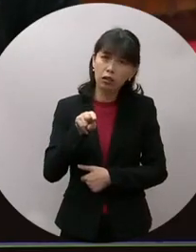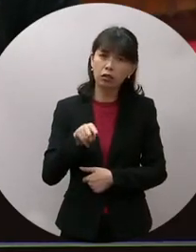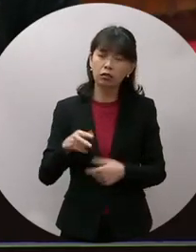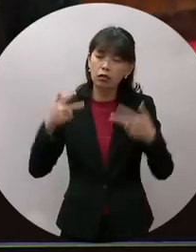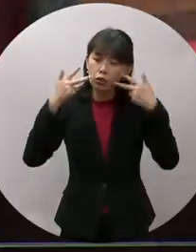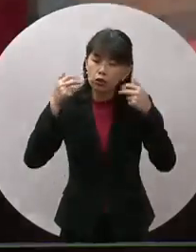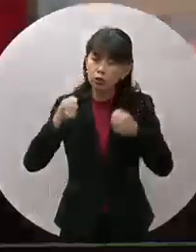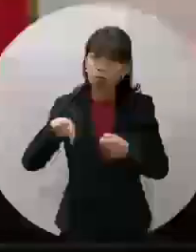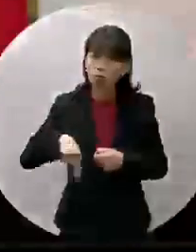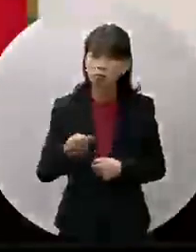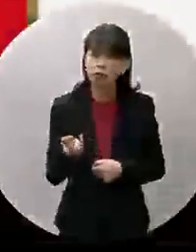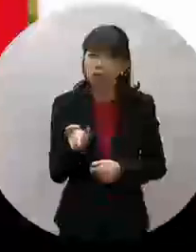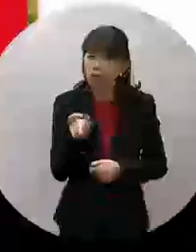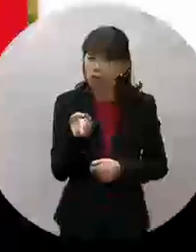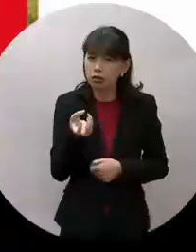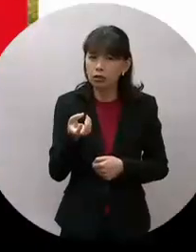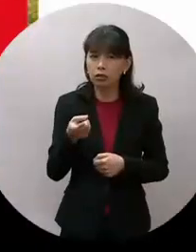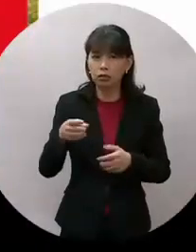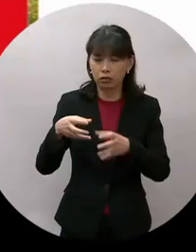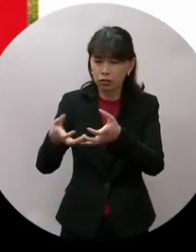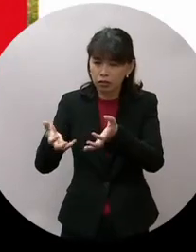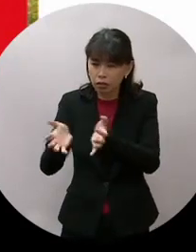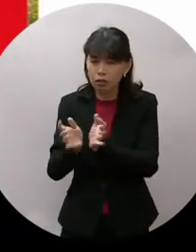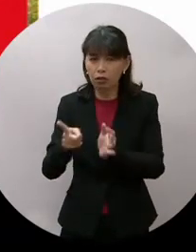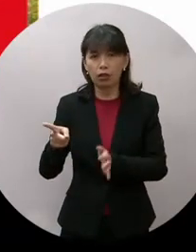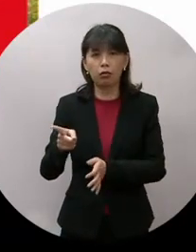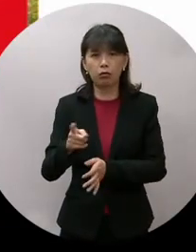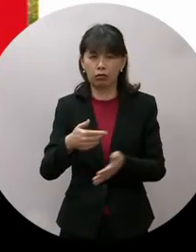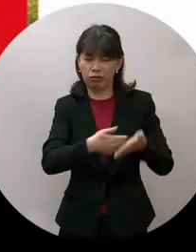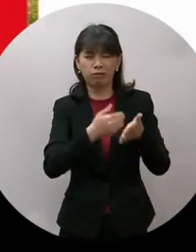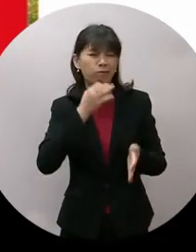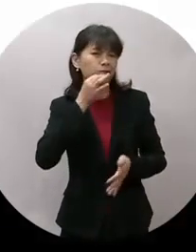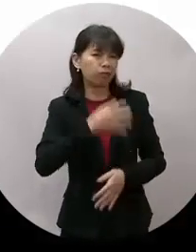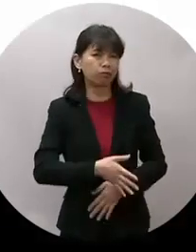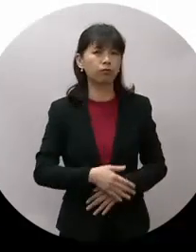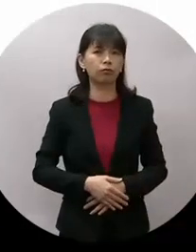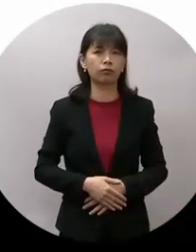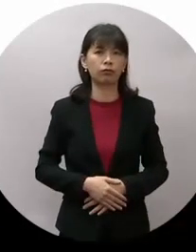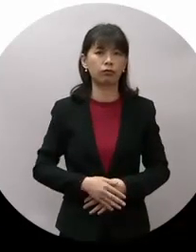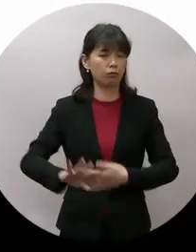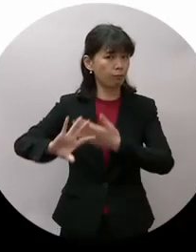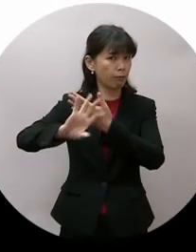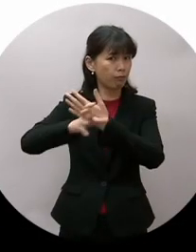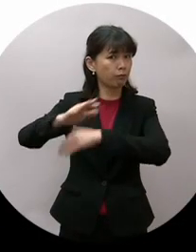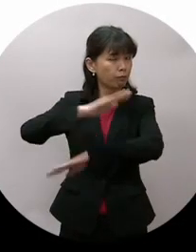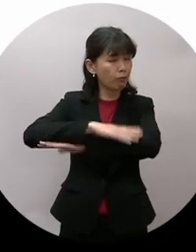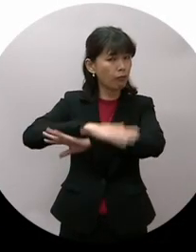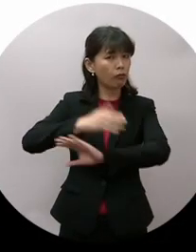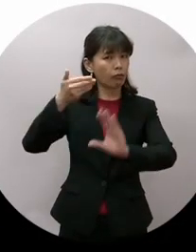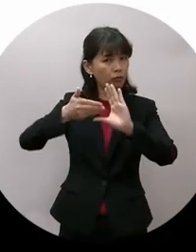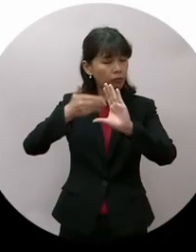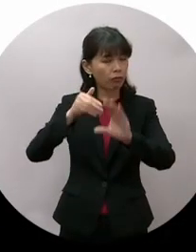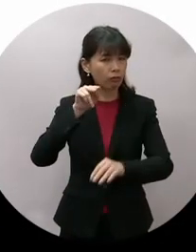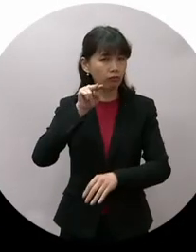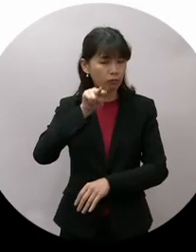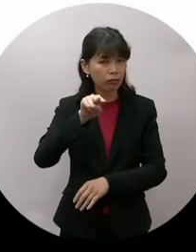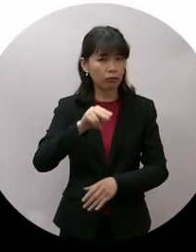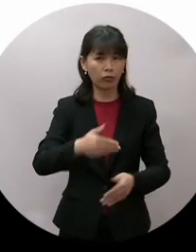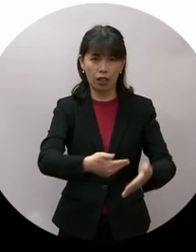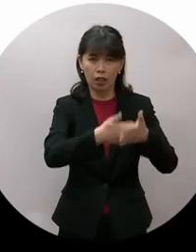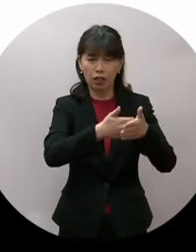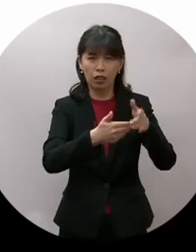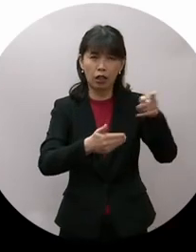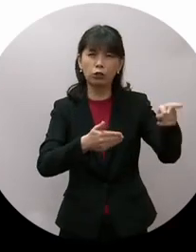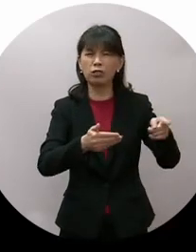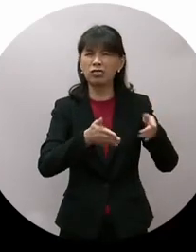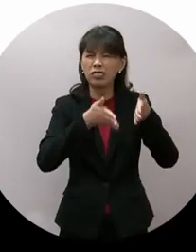数民族他是仇恨中共政府的，我们也看到外媒常常会写中国现行少数